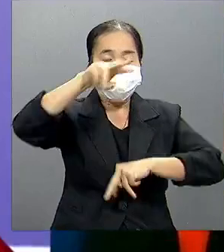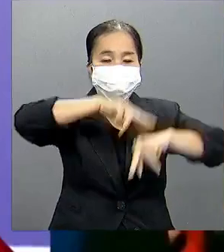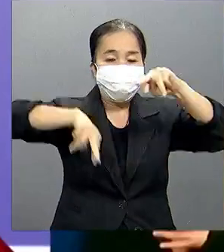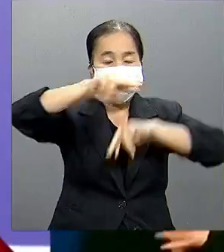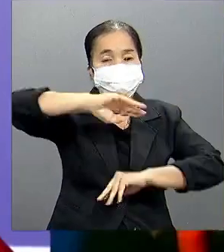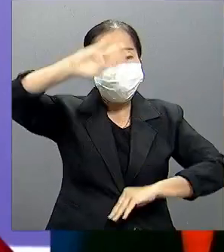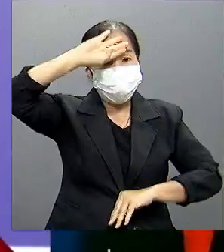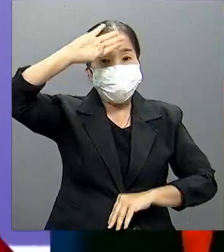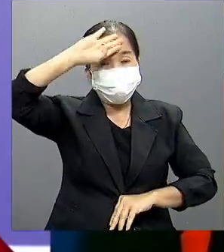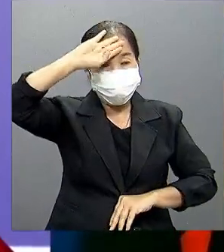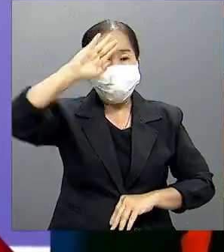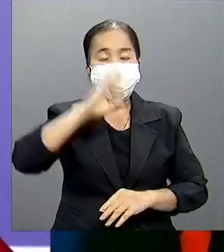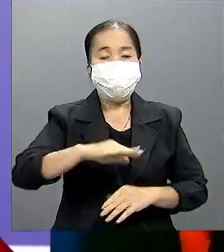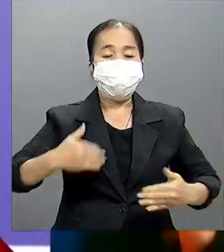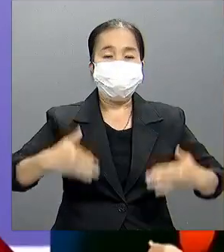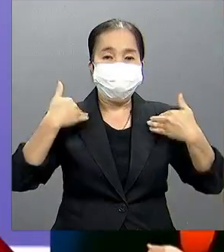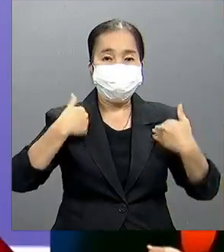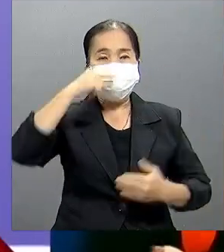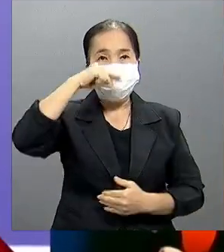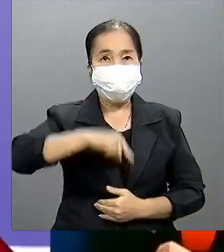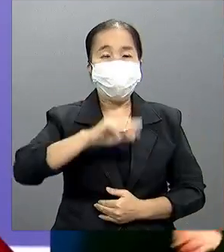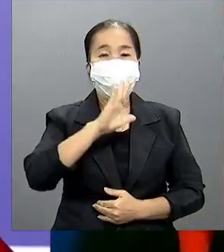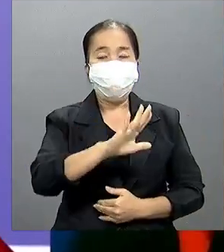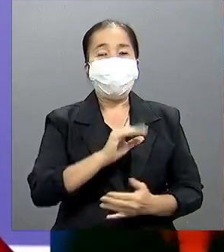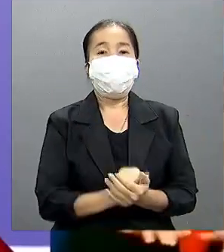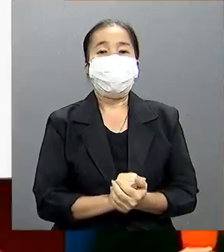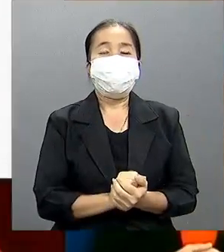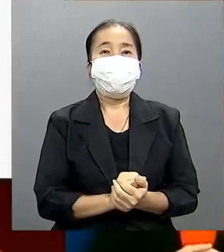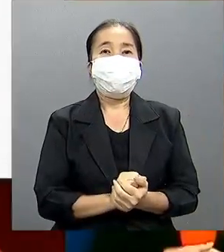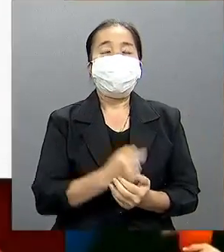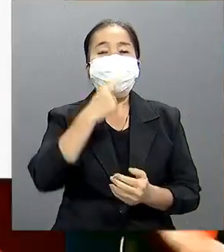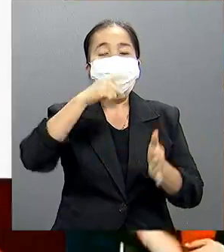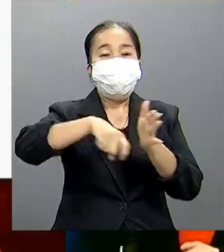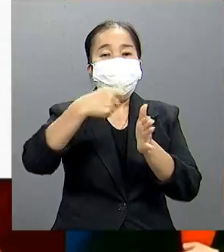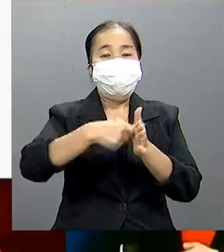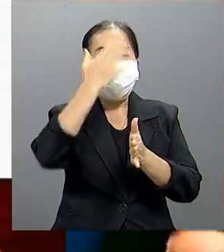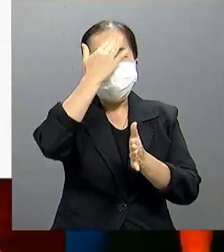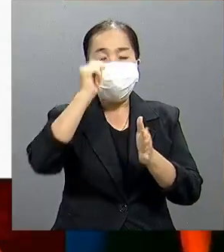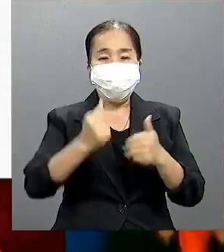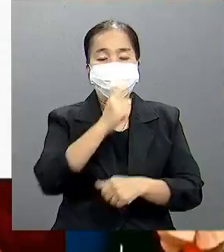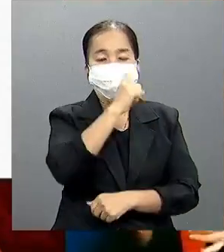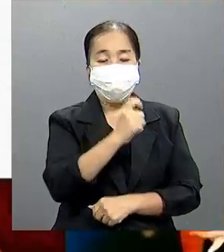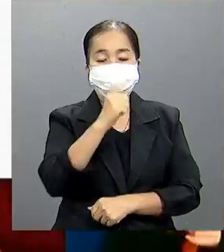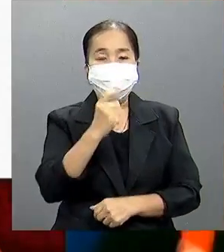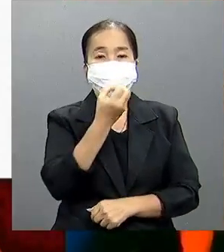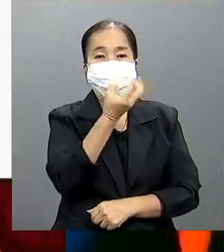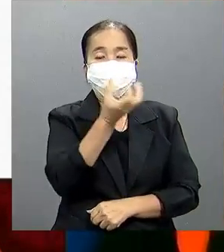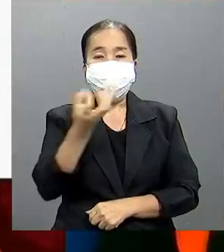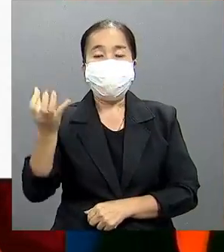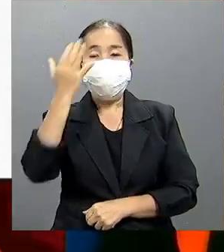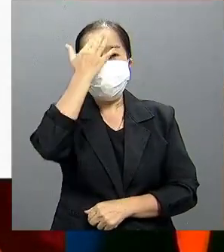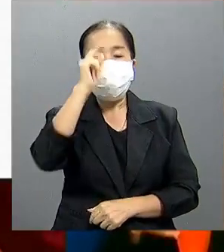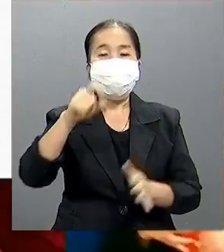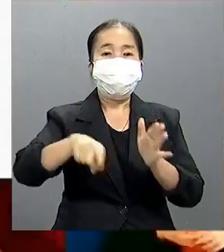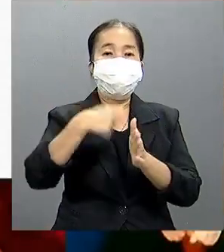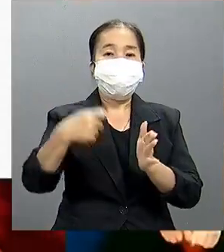ในภาวะฉุกเฉินกรมควบคุมโรคระบบว่าสาเหตุที่เสียชีวิตสูงต่อเนื่องหลายวันมาจากฐานการรายงานผู้ติด